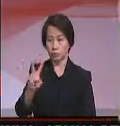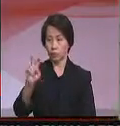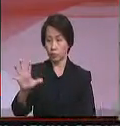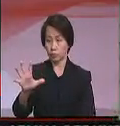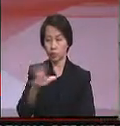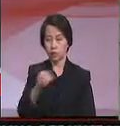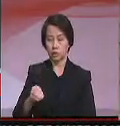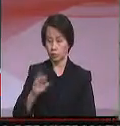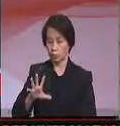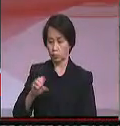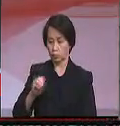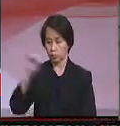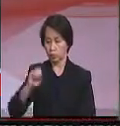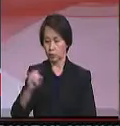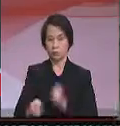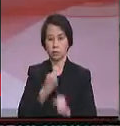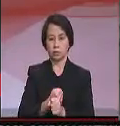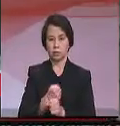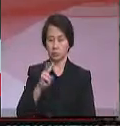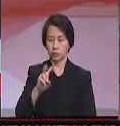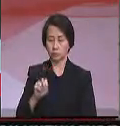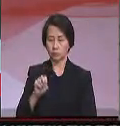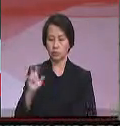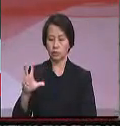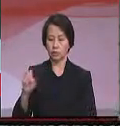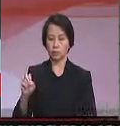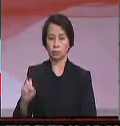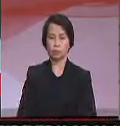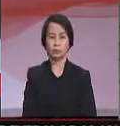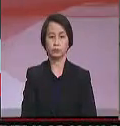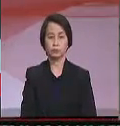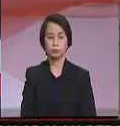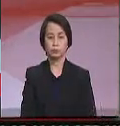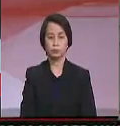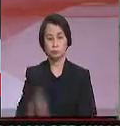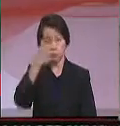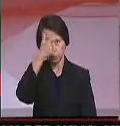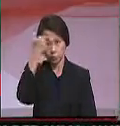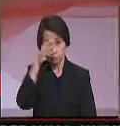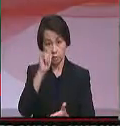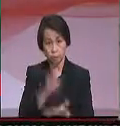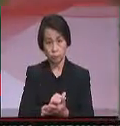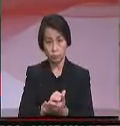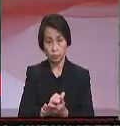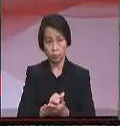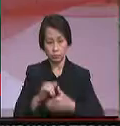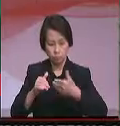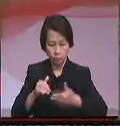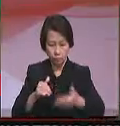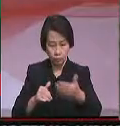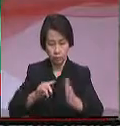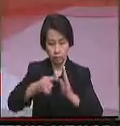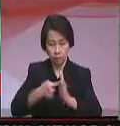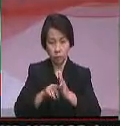dan 50% pada tahun 2030. Oleh sebab itu, langkah-langkah untuk menjana